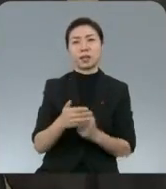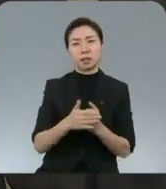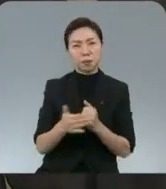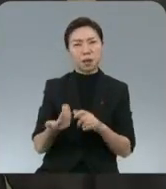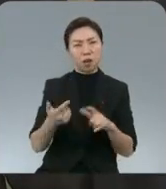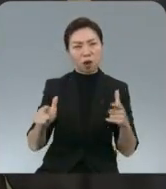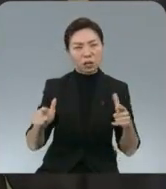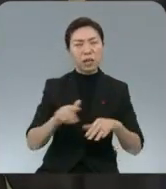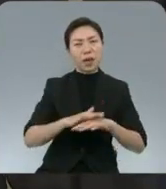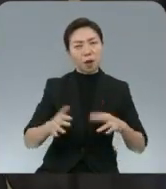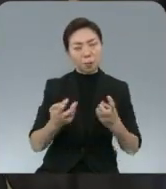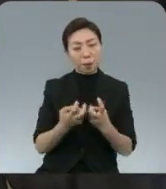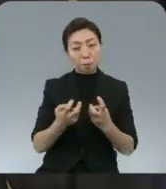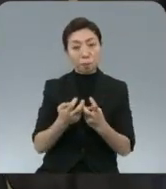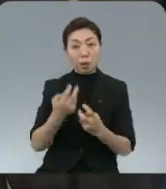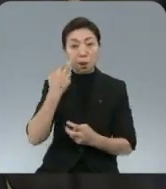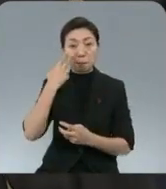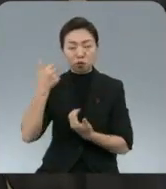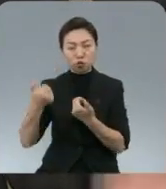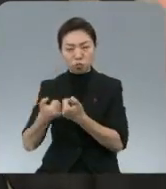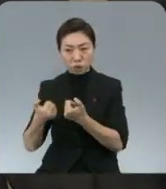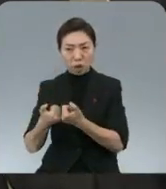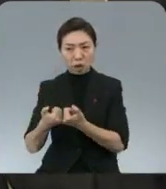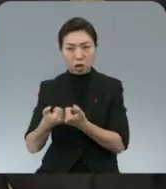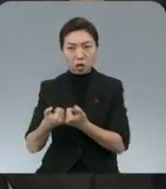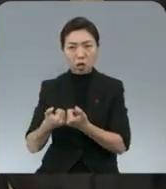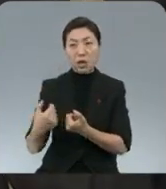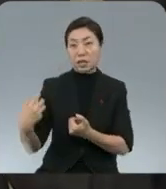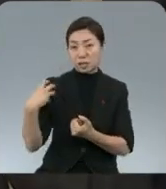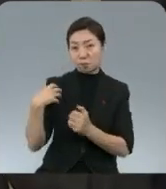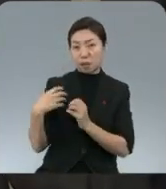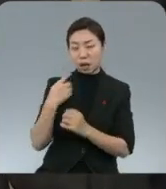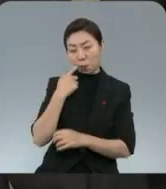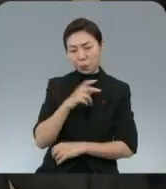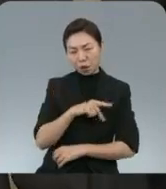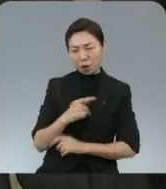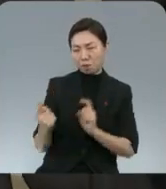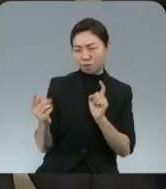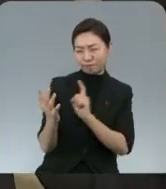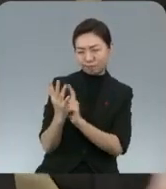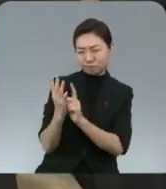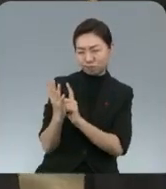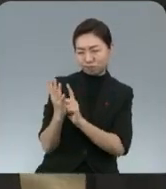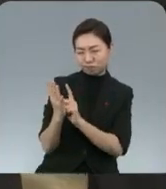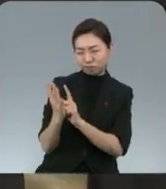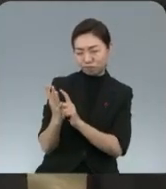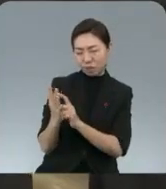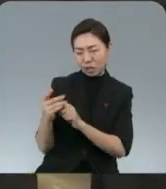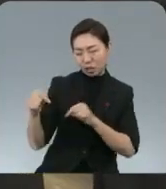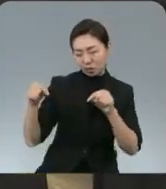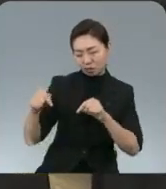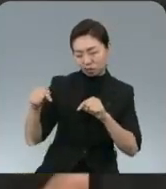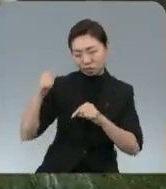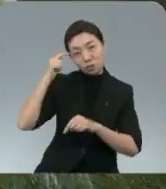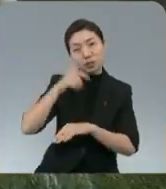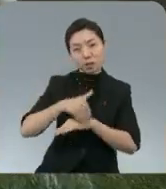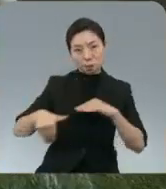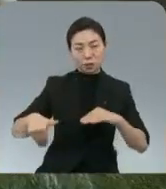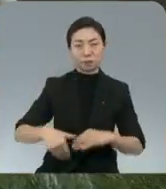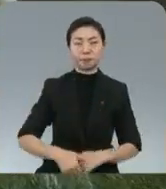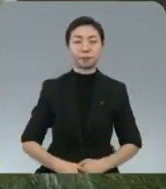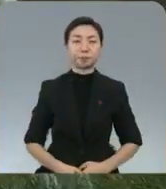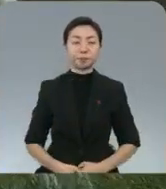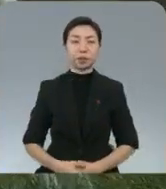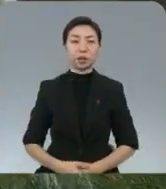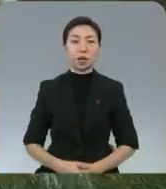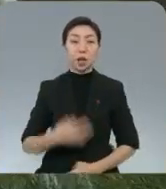进行调整的可能性，韩国代表团对此予以关注。国会产业通商中小风险企业委员长